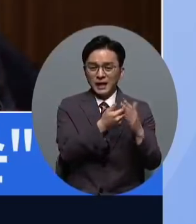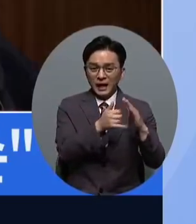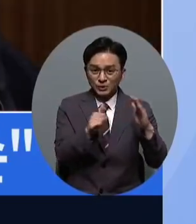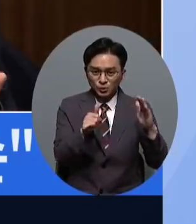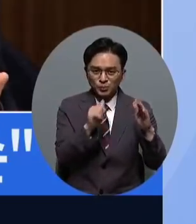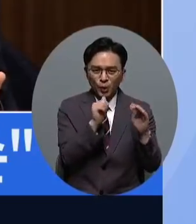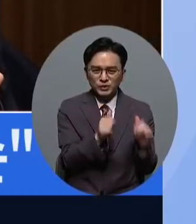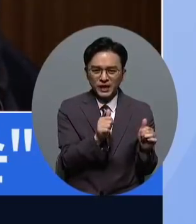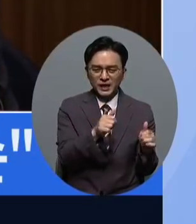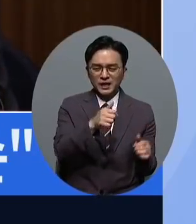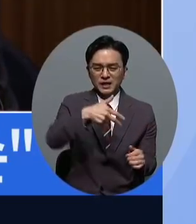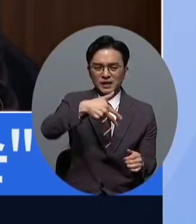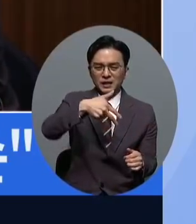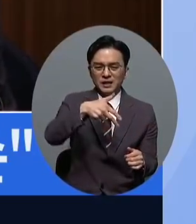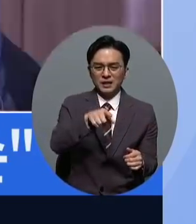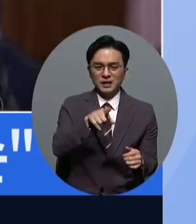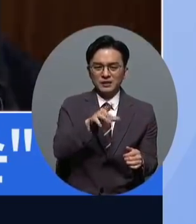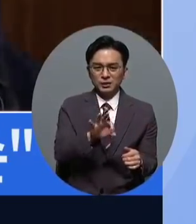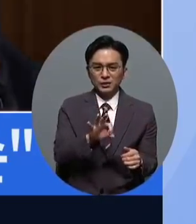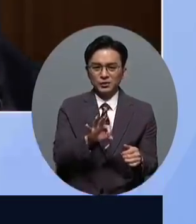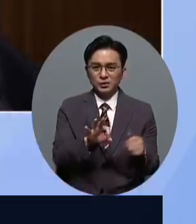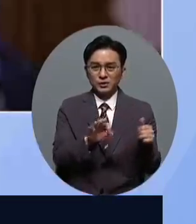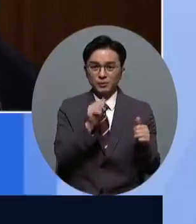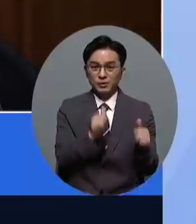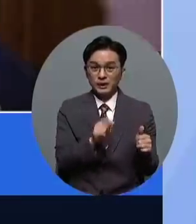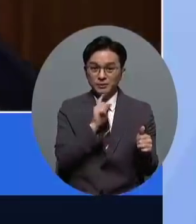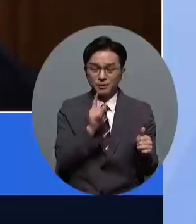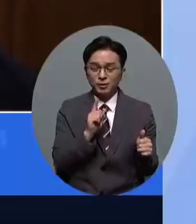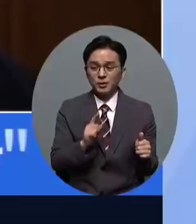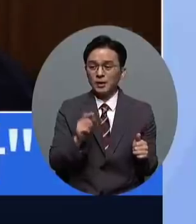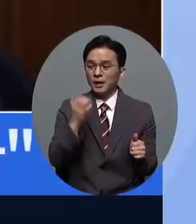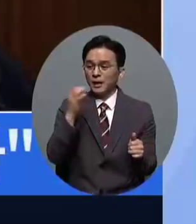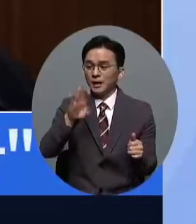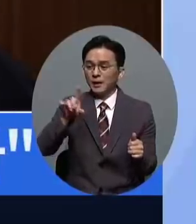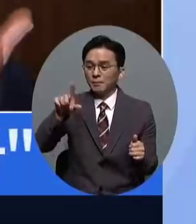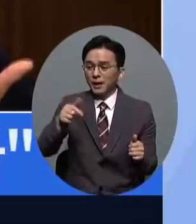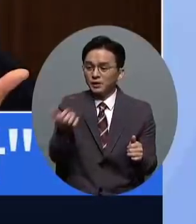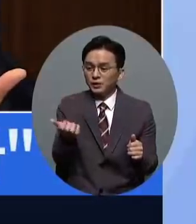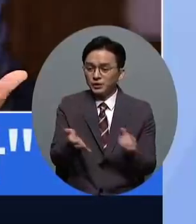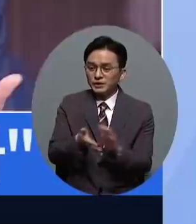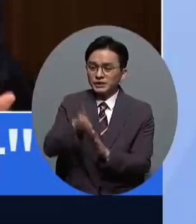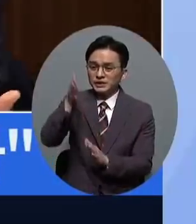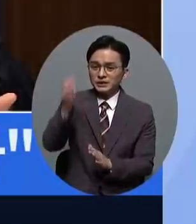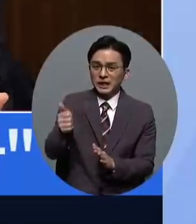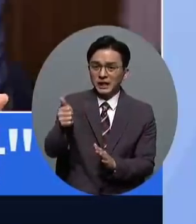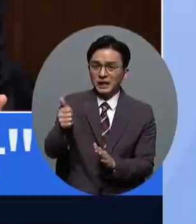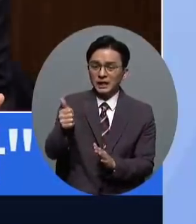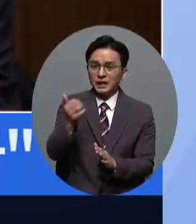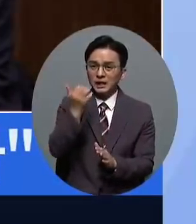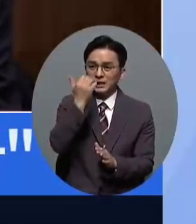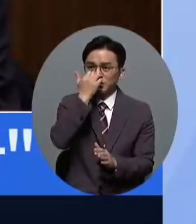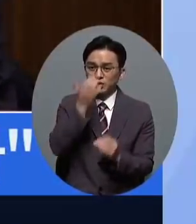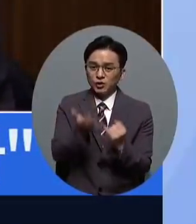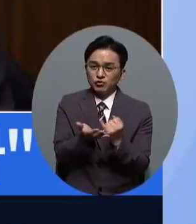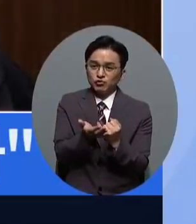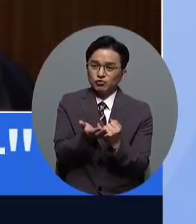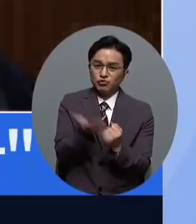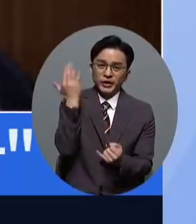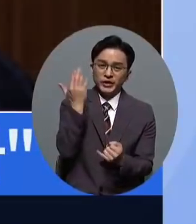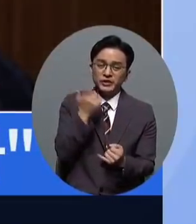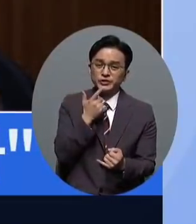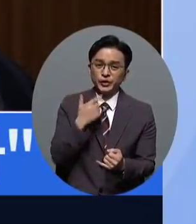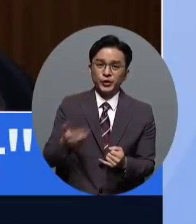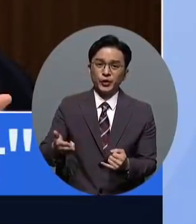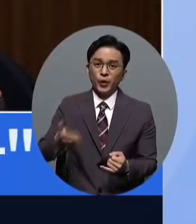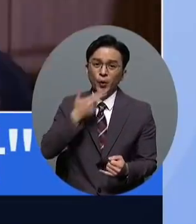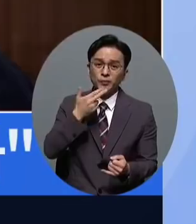전 그 시장이 어떤 행동을 아예 안 했다는 것이 아니고 그게 뭔지 알 수 없다라고 말을 하는 것이다는데 전 이건